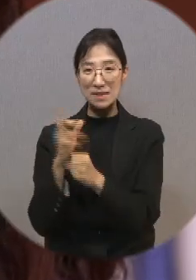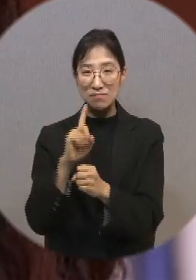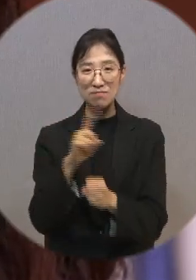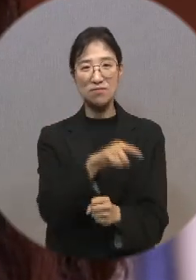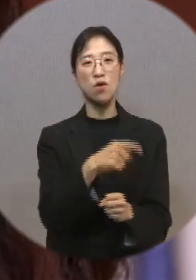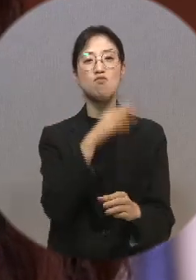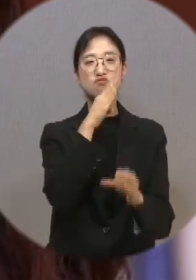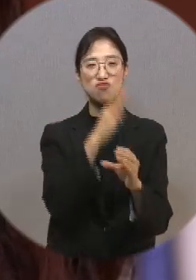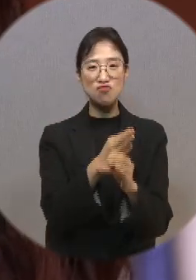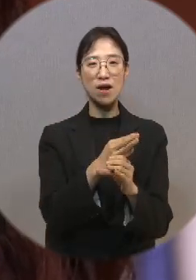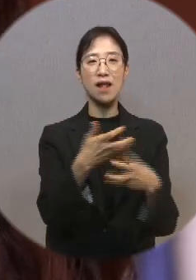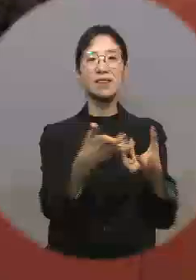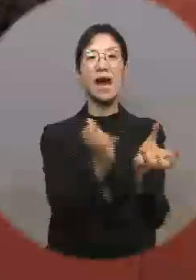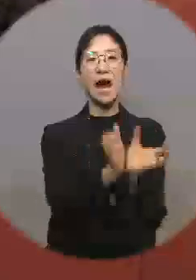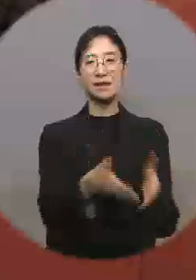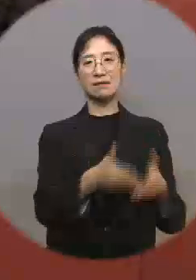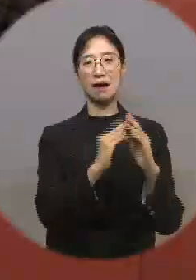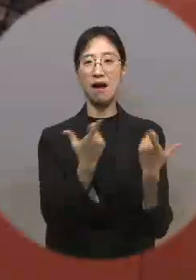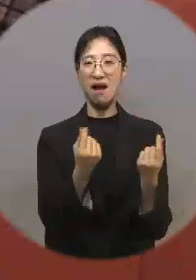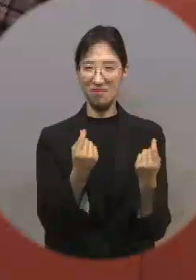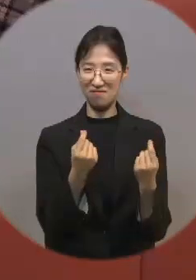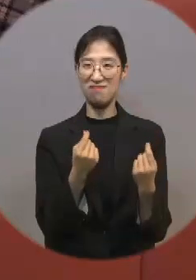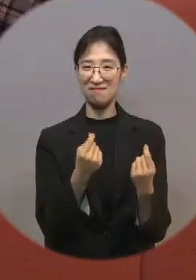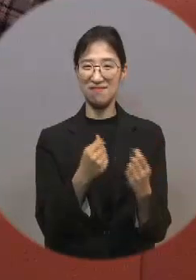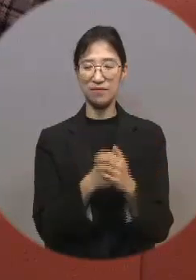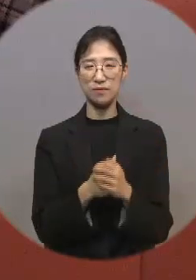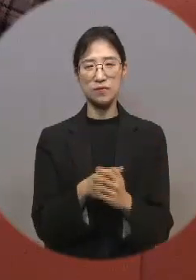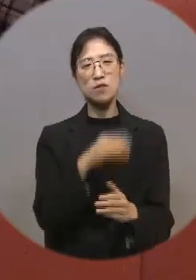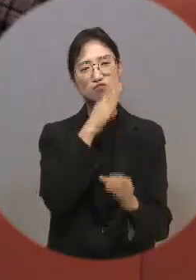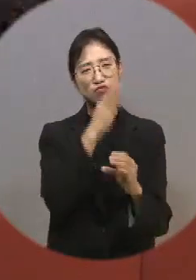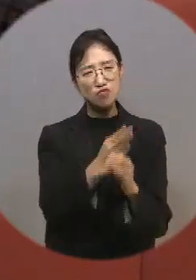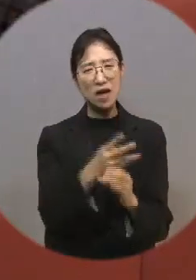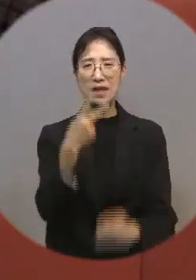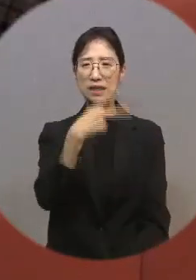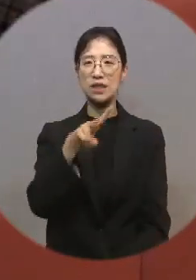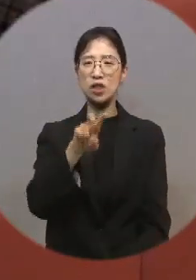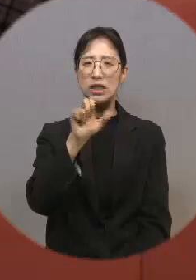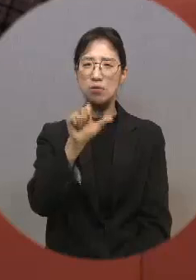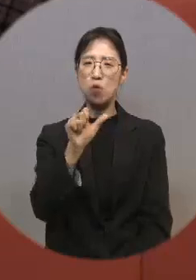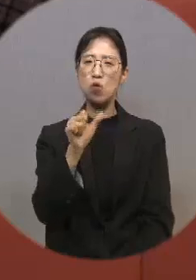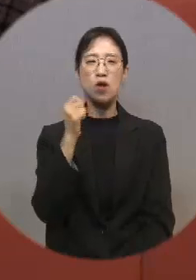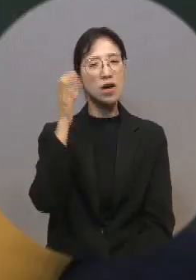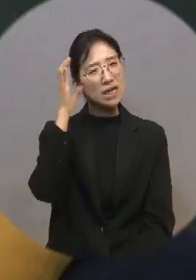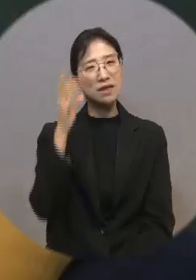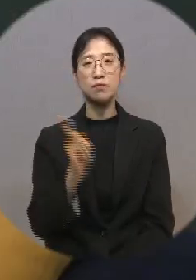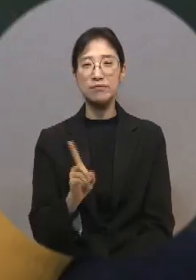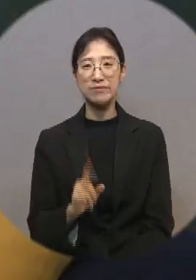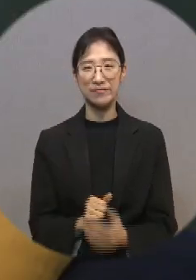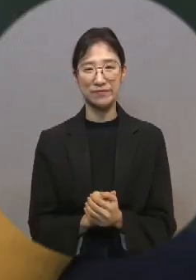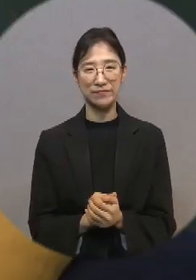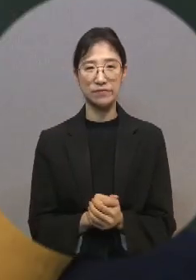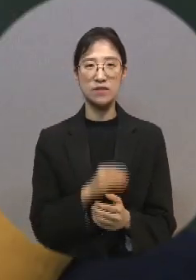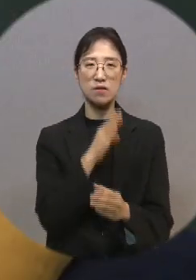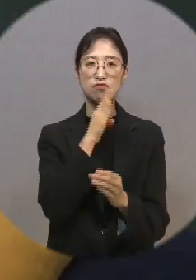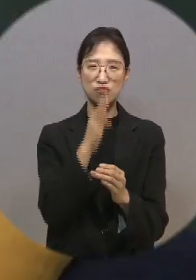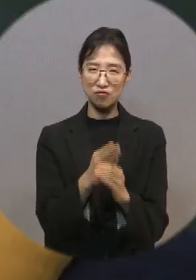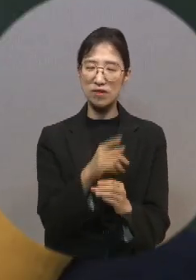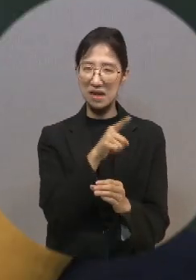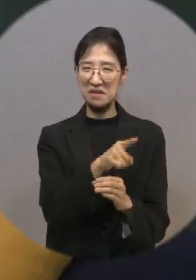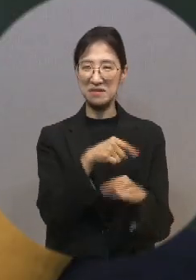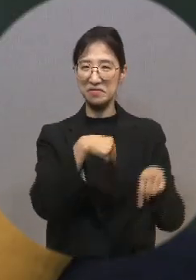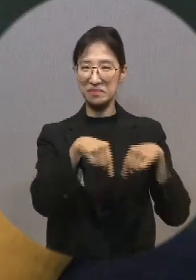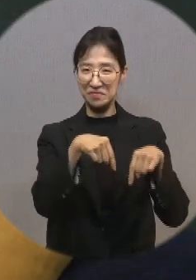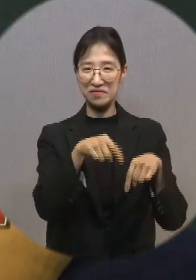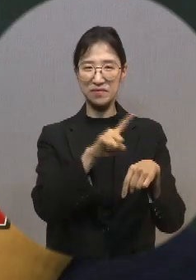창건을 기준으로 생각하는구나. 북한에서는 이 2025년을 어떤 틀로 바라보고 있습니까? 이제 북한이라는 체제는